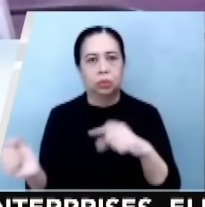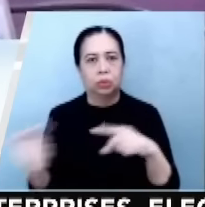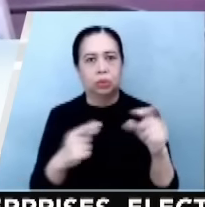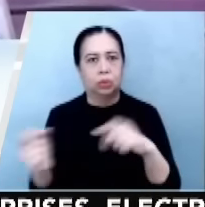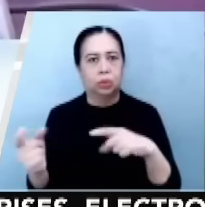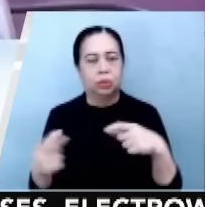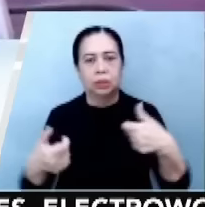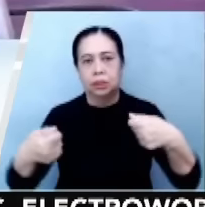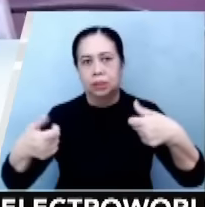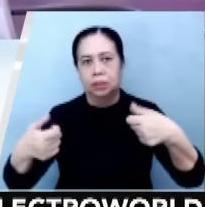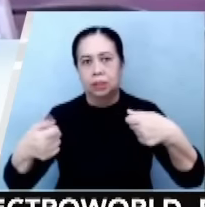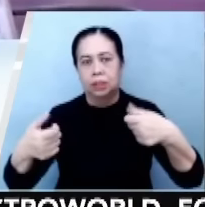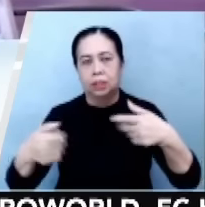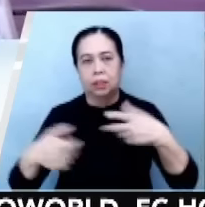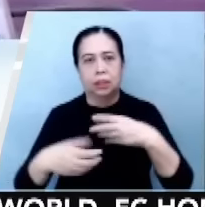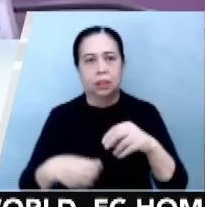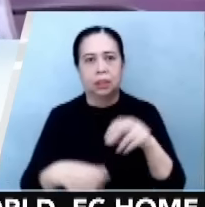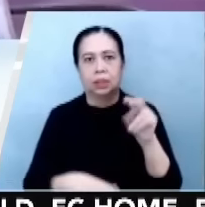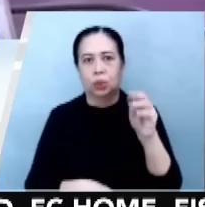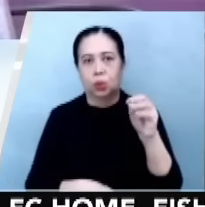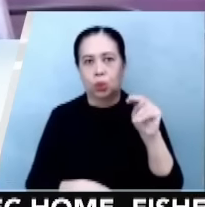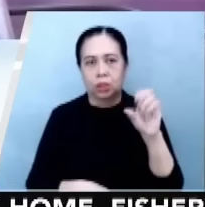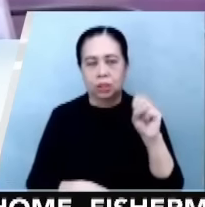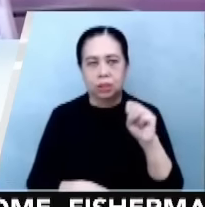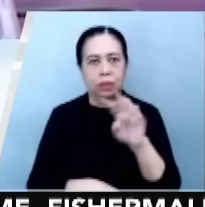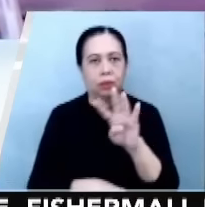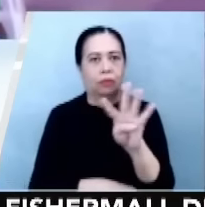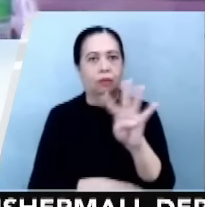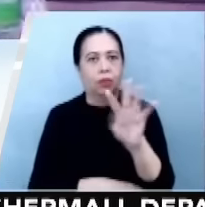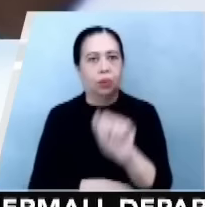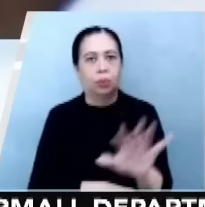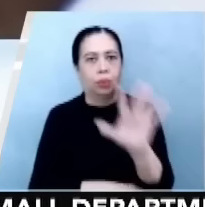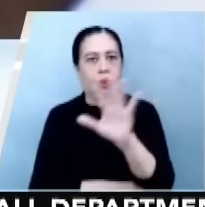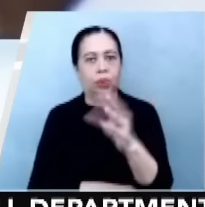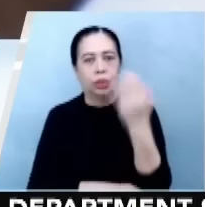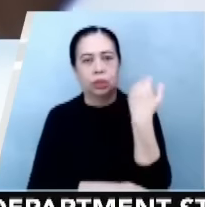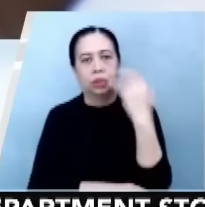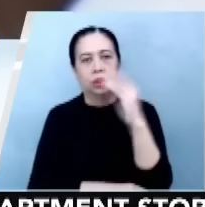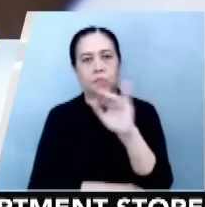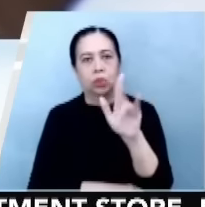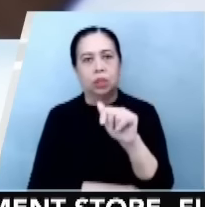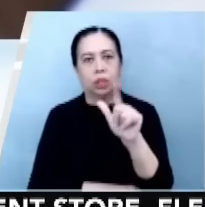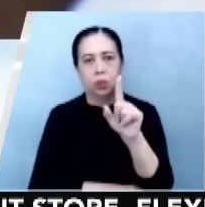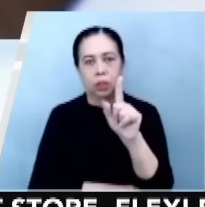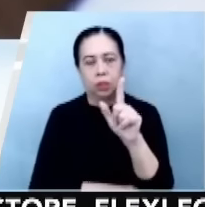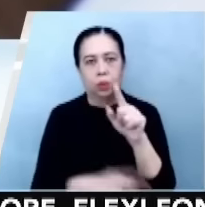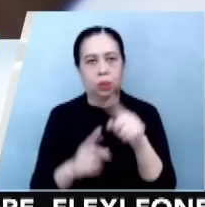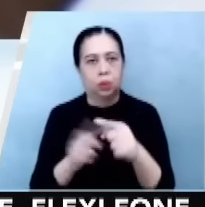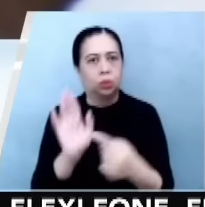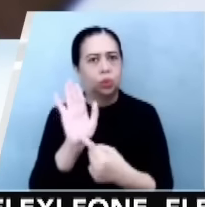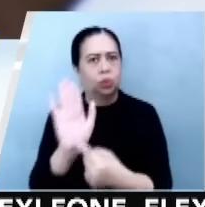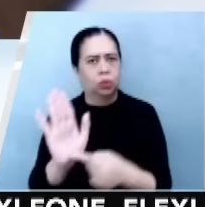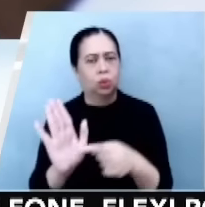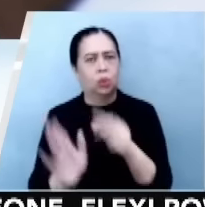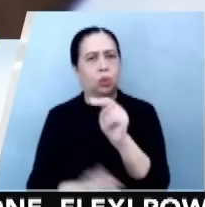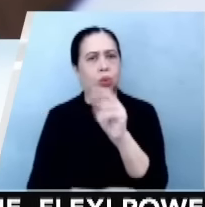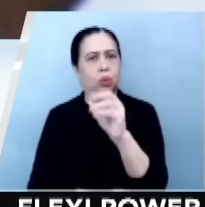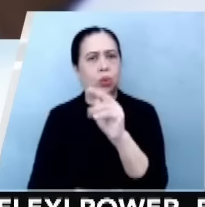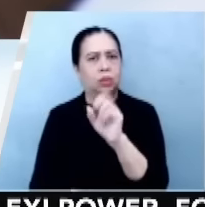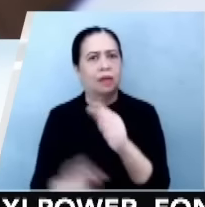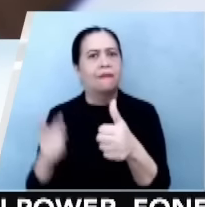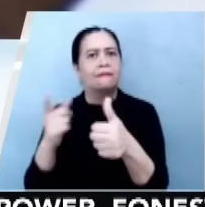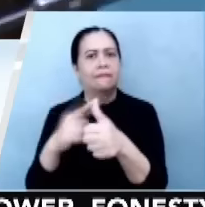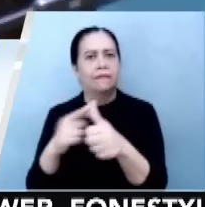Sandro at ni Nones mag-aalas 4 ng umaga ng July 21 para raw maipakita na si Nones ang unang nag-message